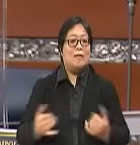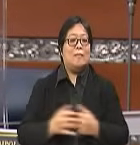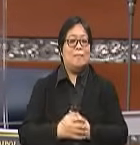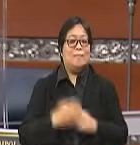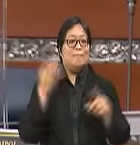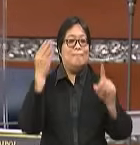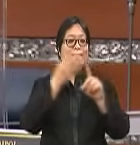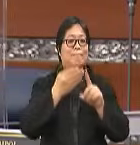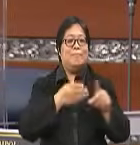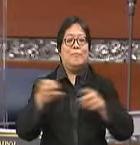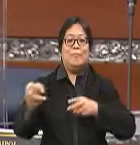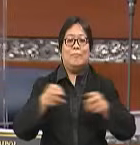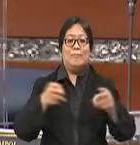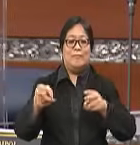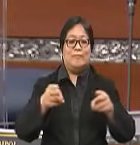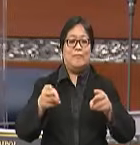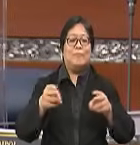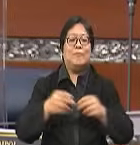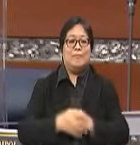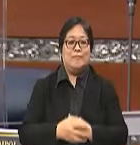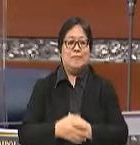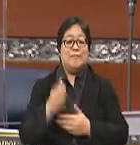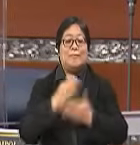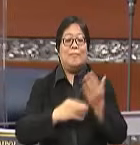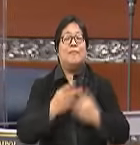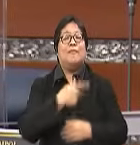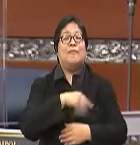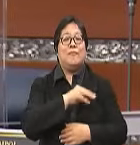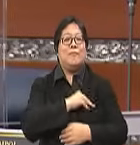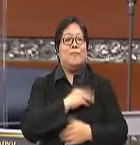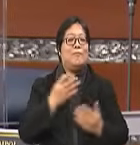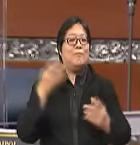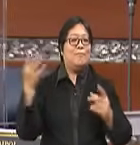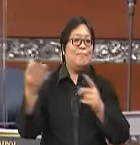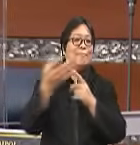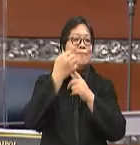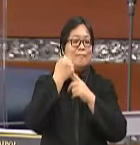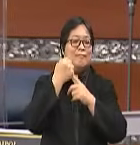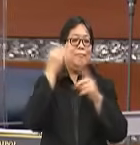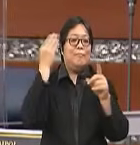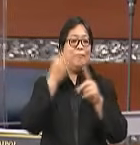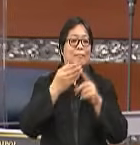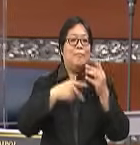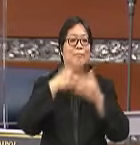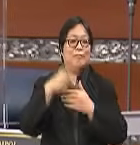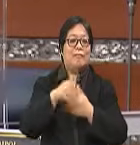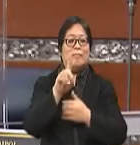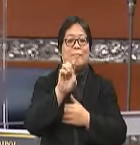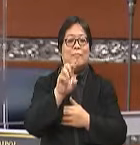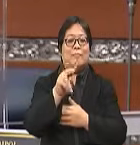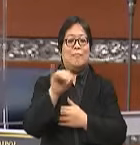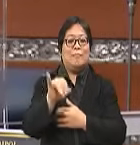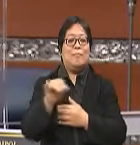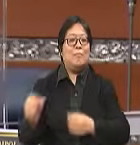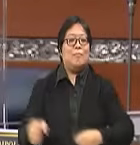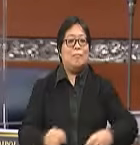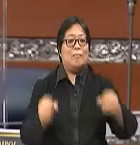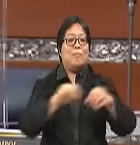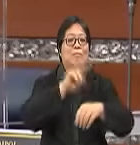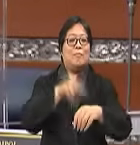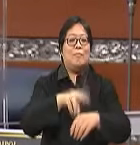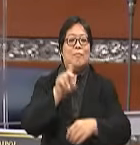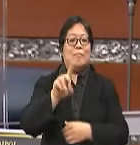sasaran dan usai dijalankan oleh pihak Kementerian bagi mencapai matlamat program Denai Sungai kebangsaan tersebut